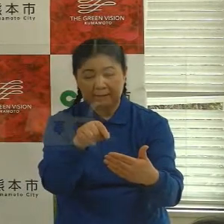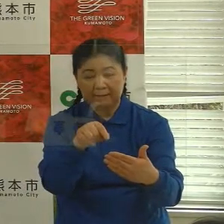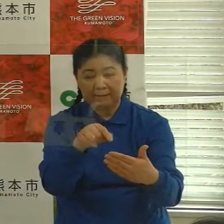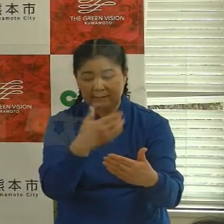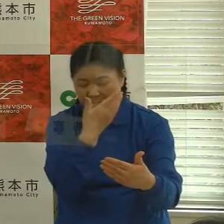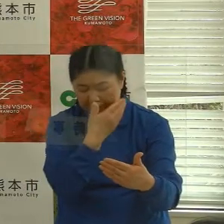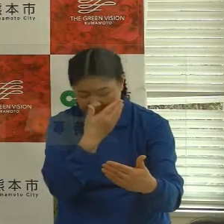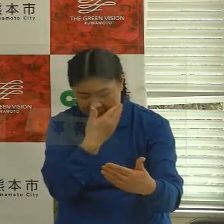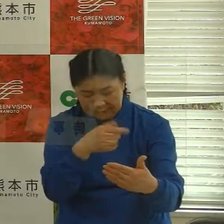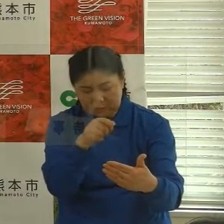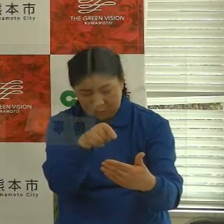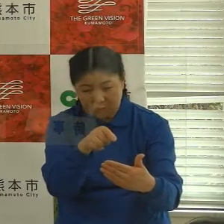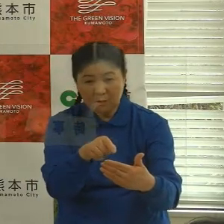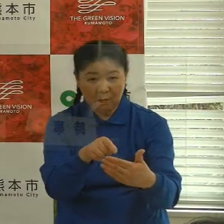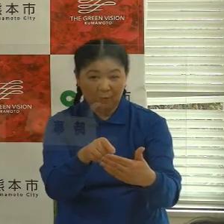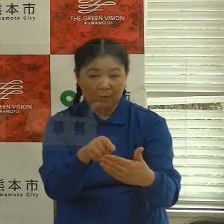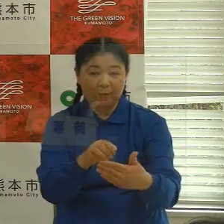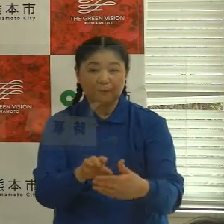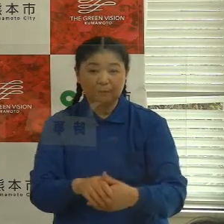ね、